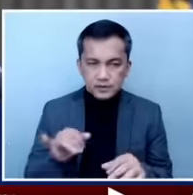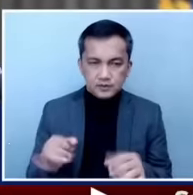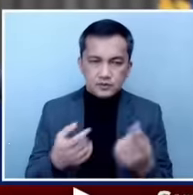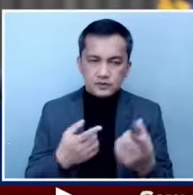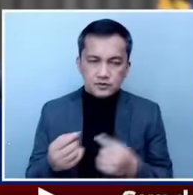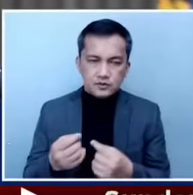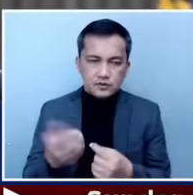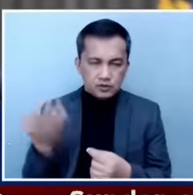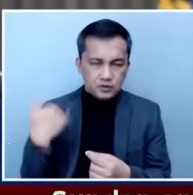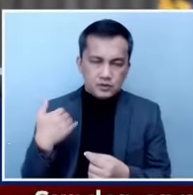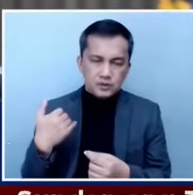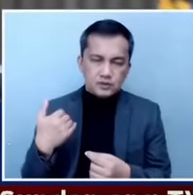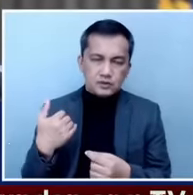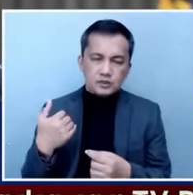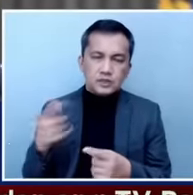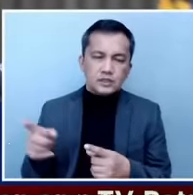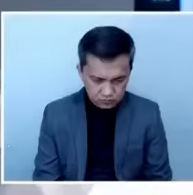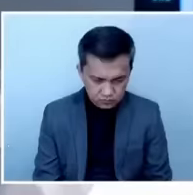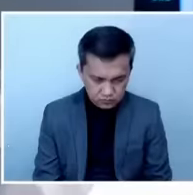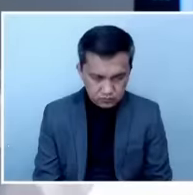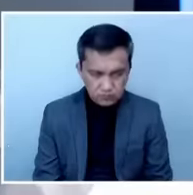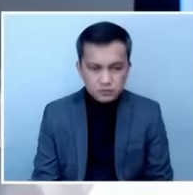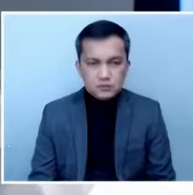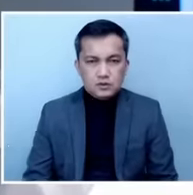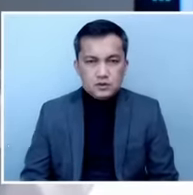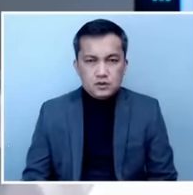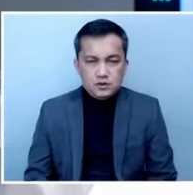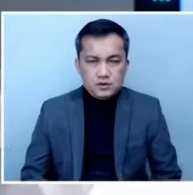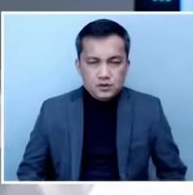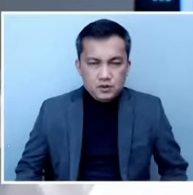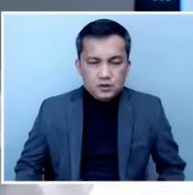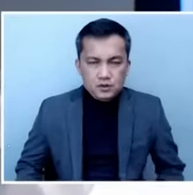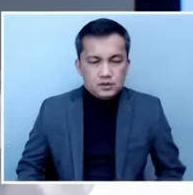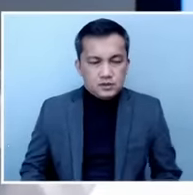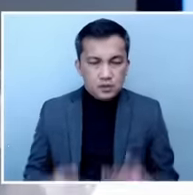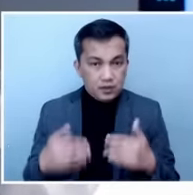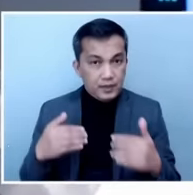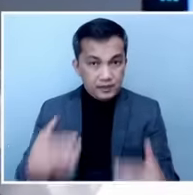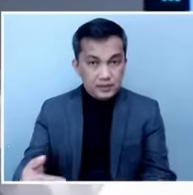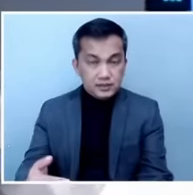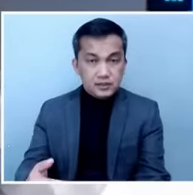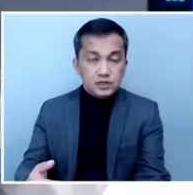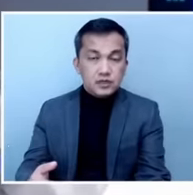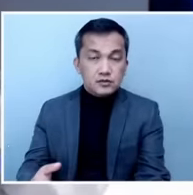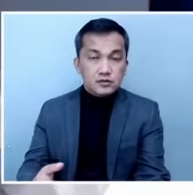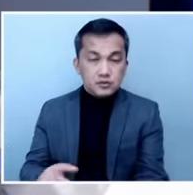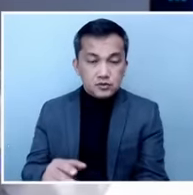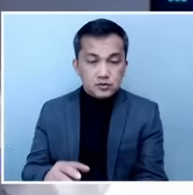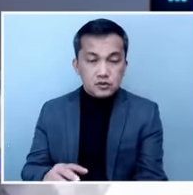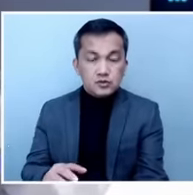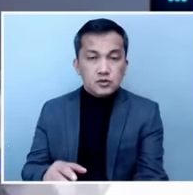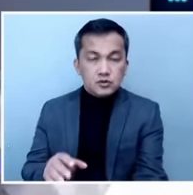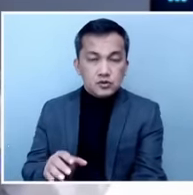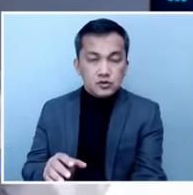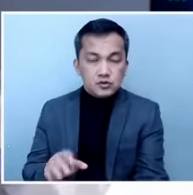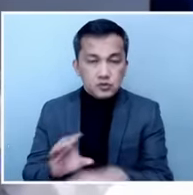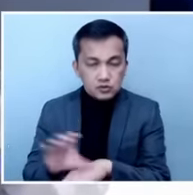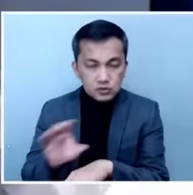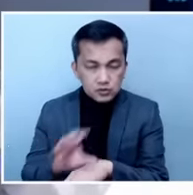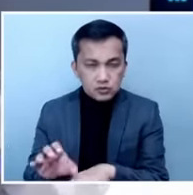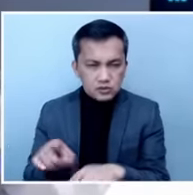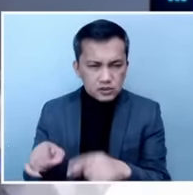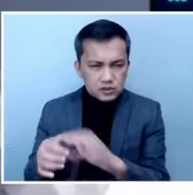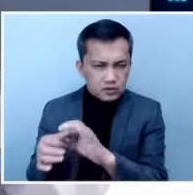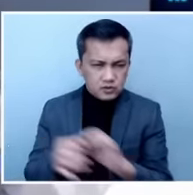nung nakaraang traslasyon. O marangkada na ang konsultasyong kaugnay ng pagbabalik sa